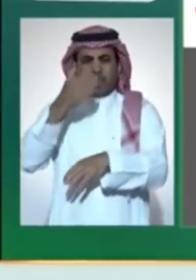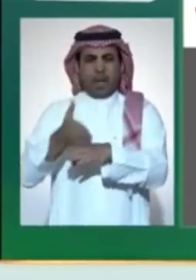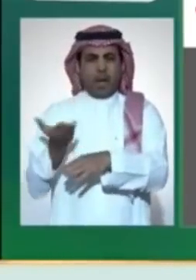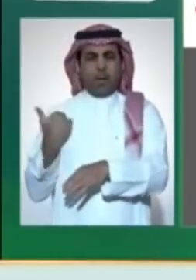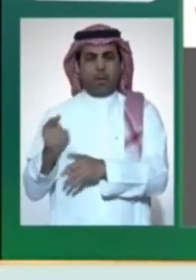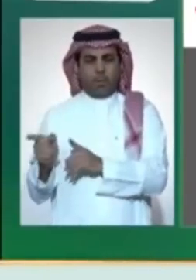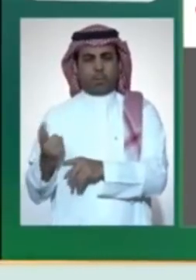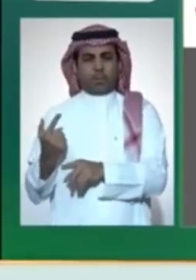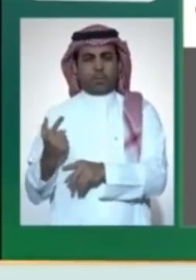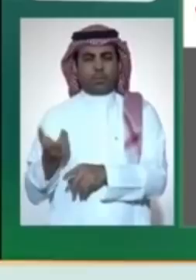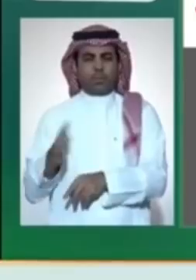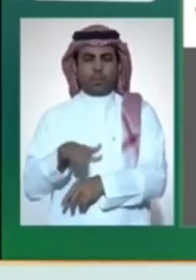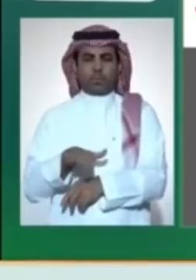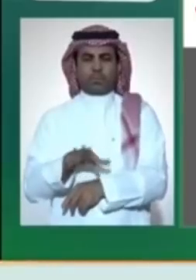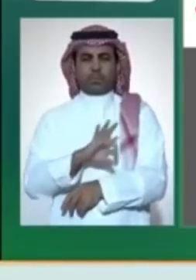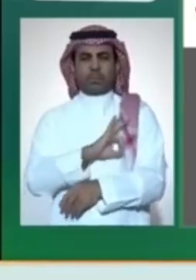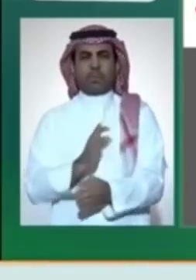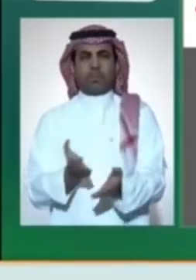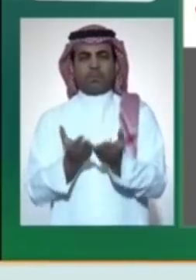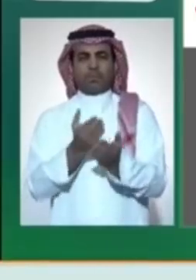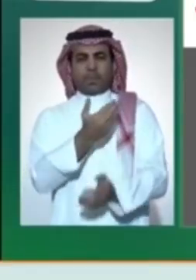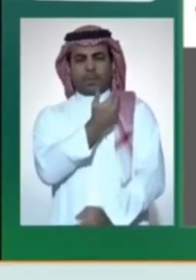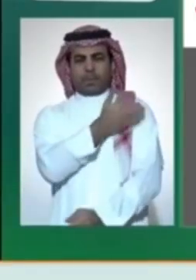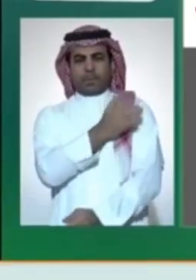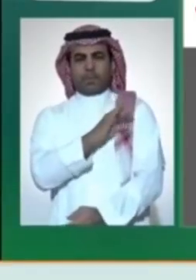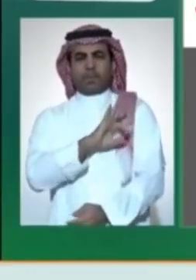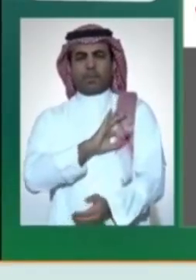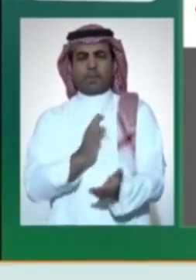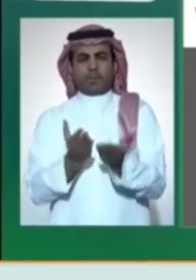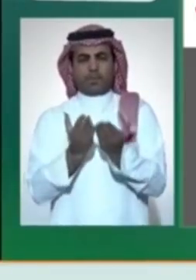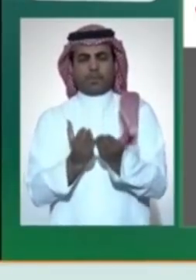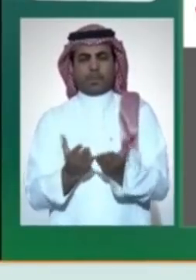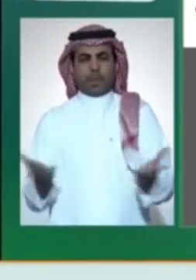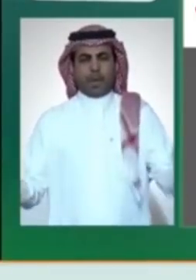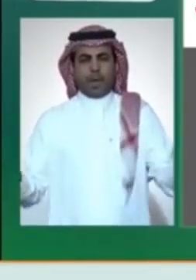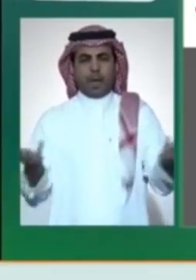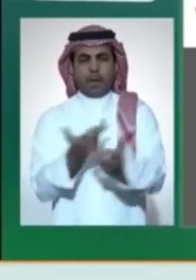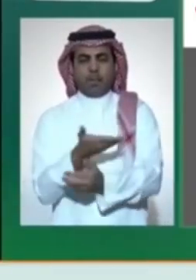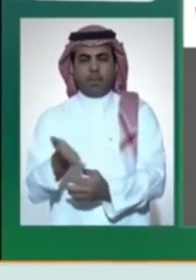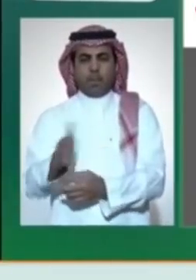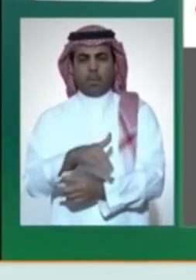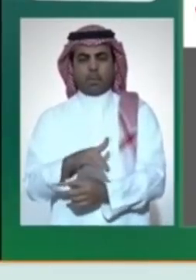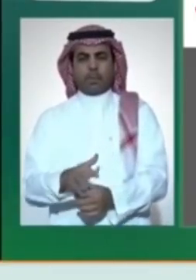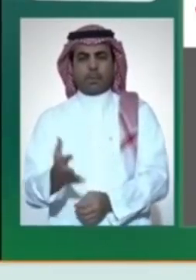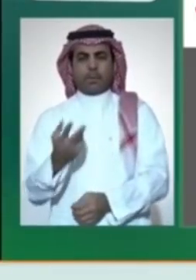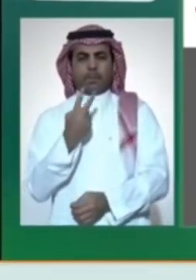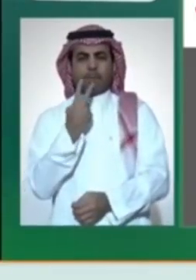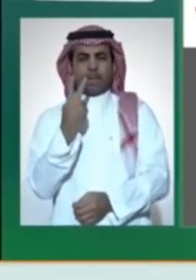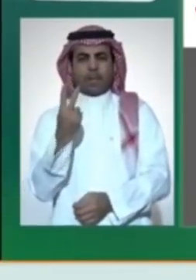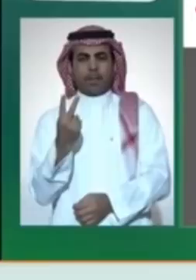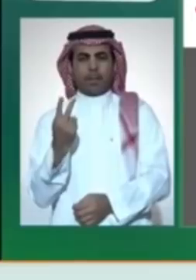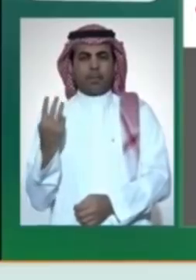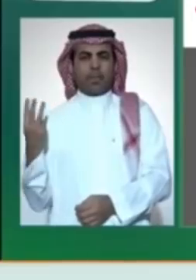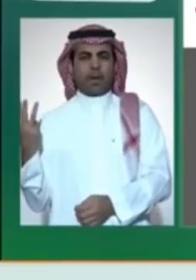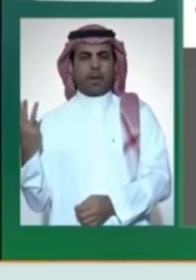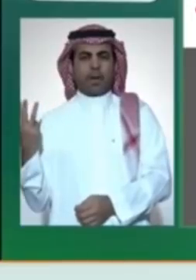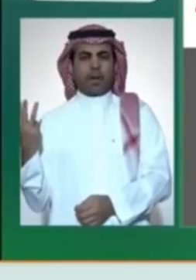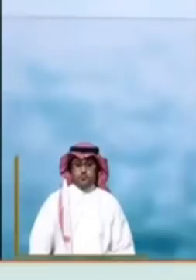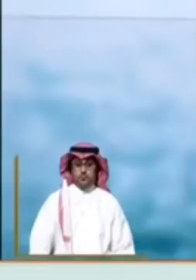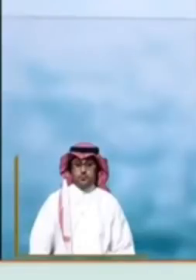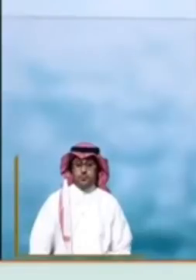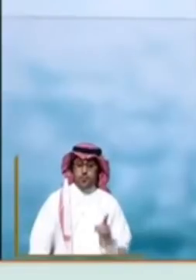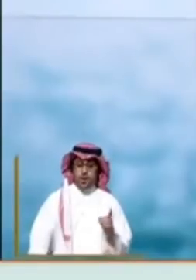نسأل الله لهم جميعا الرحمة والمغفرة، وبالتالي يصل إجمالي عدد الوفيات إلى 283 حالة.